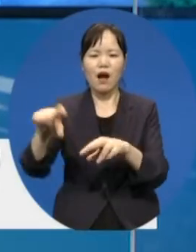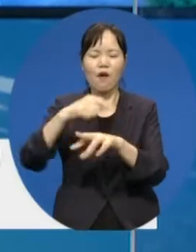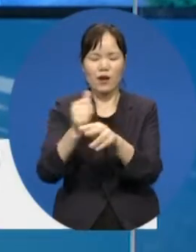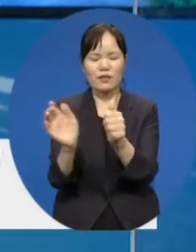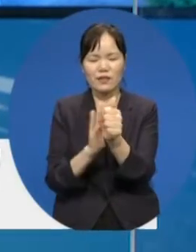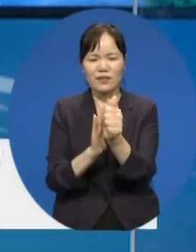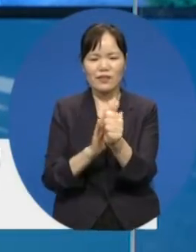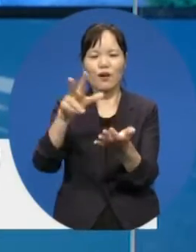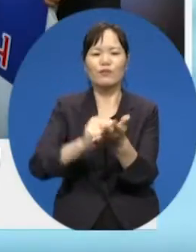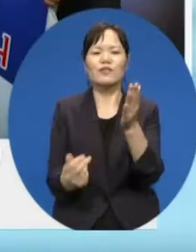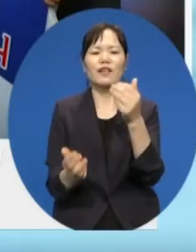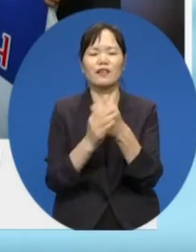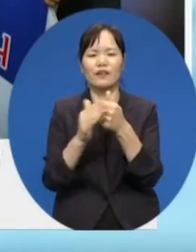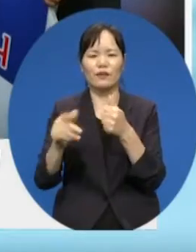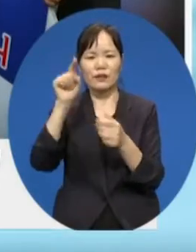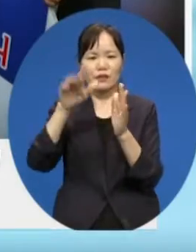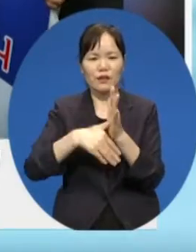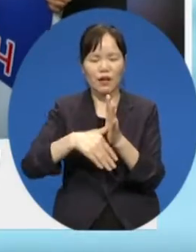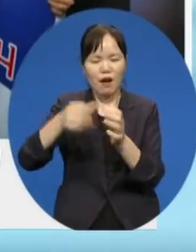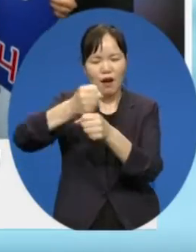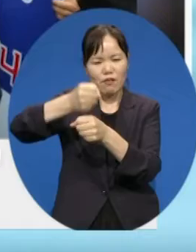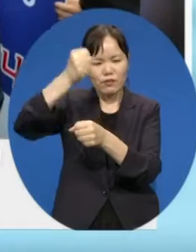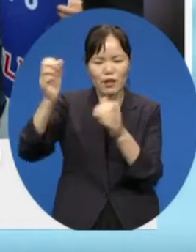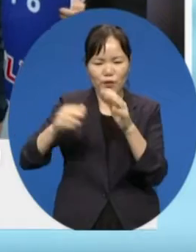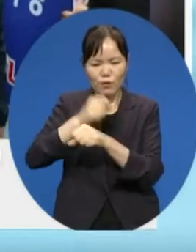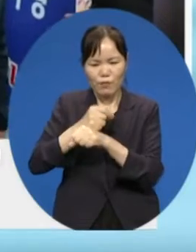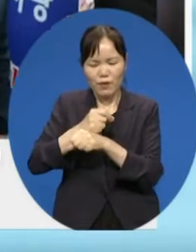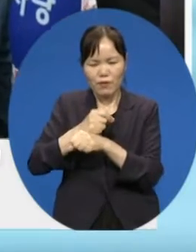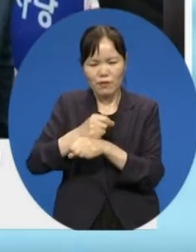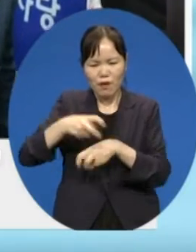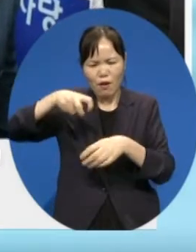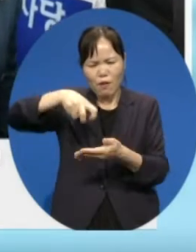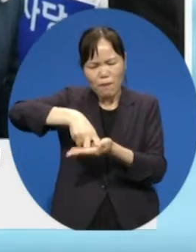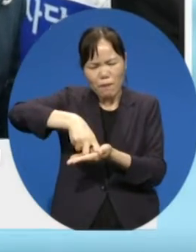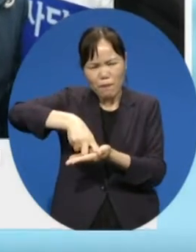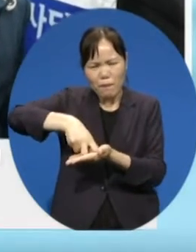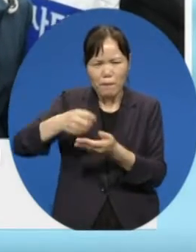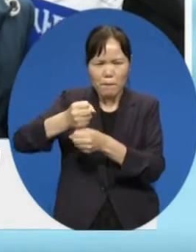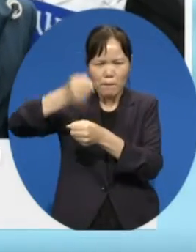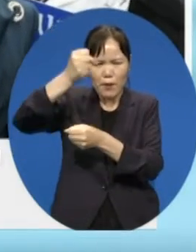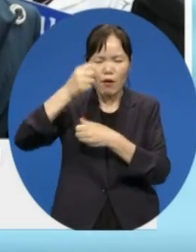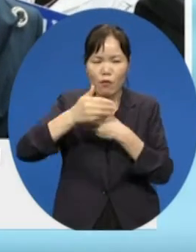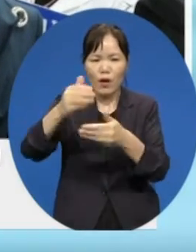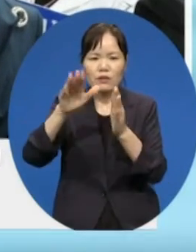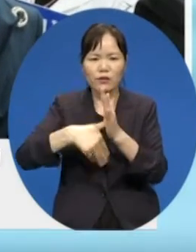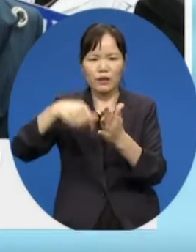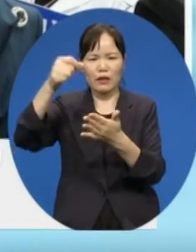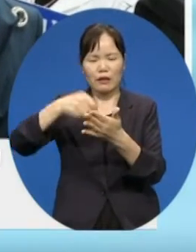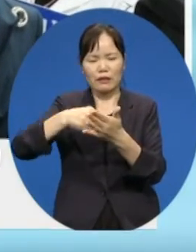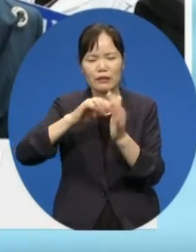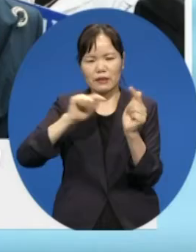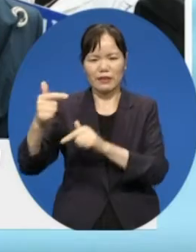엄청난 파문이 일었고, 사실은 그때 우산을 든 공무원을 이렇게 땅바닥에 무릎 꿇리게 된 과정에서 기자들의